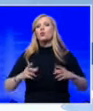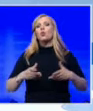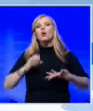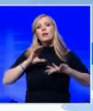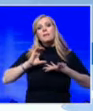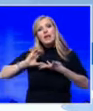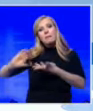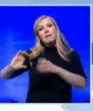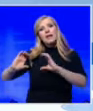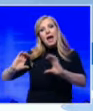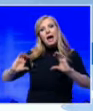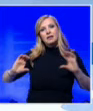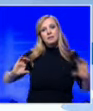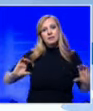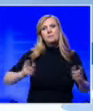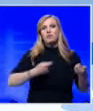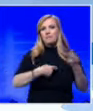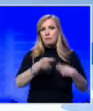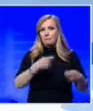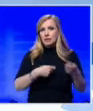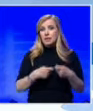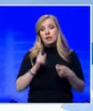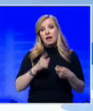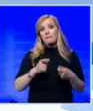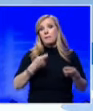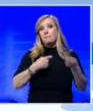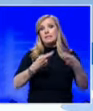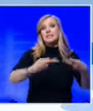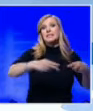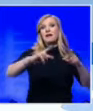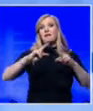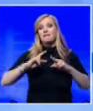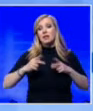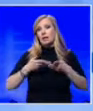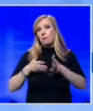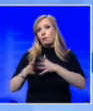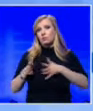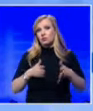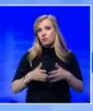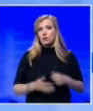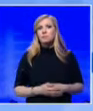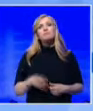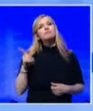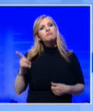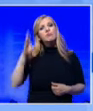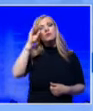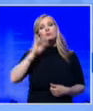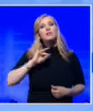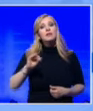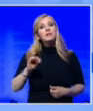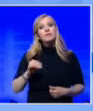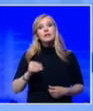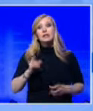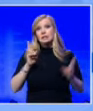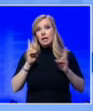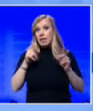е редно по някакъв начин бизнеса да върне тези средства към обществото. Бизнесът е до вас, господин Иванов. Съгласен ли